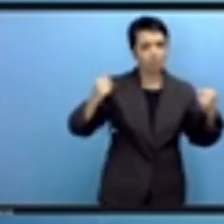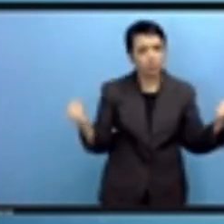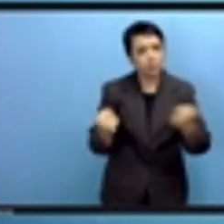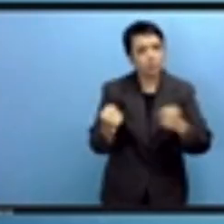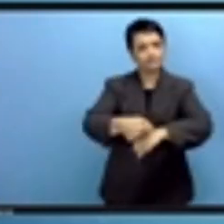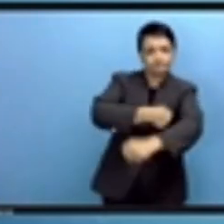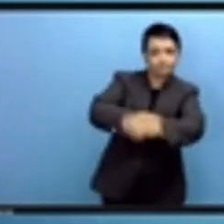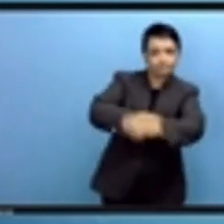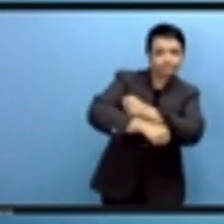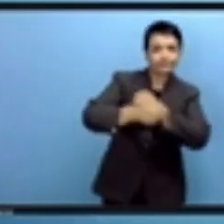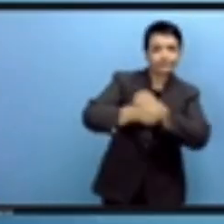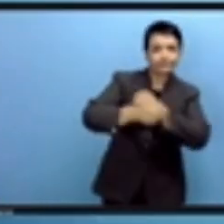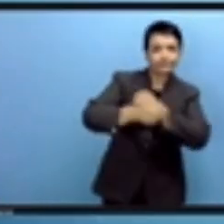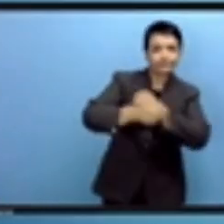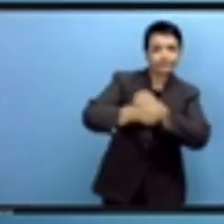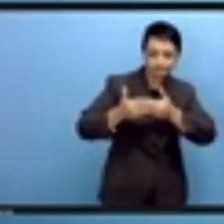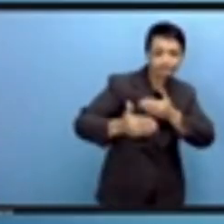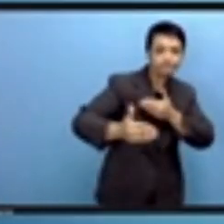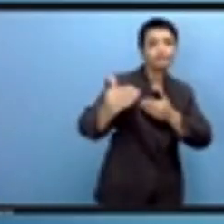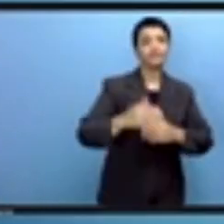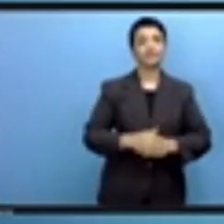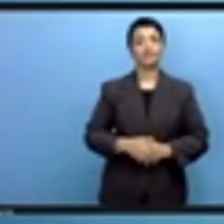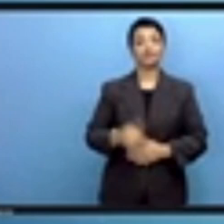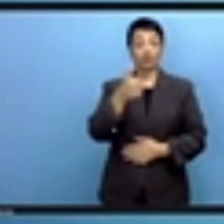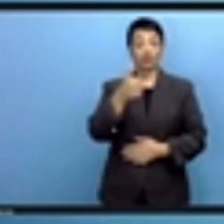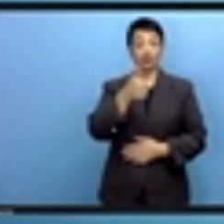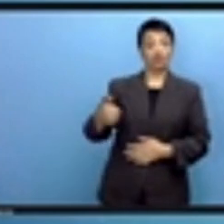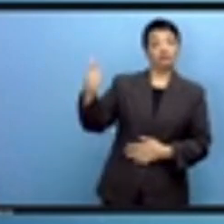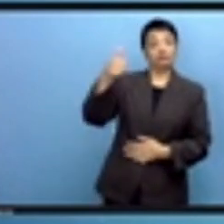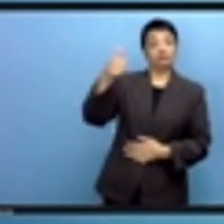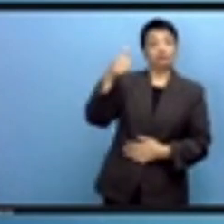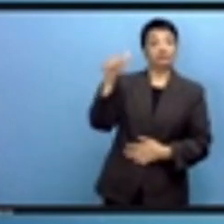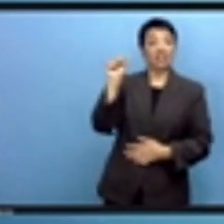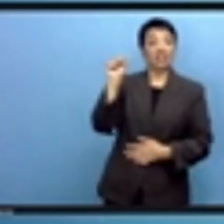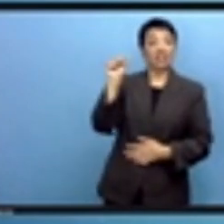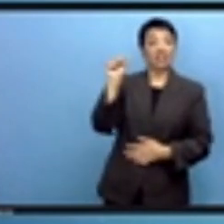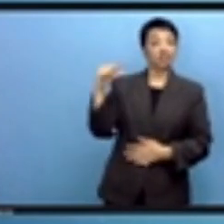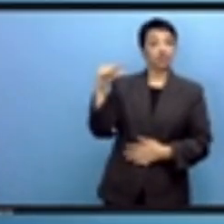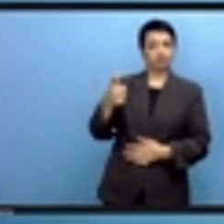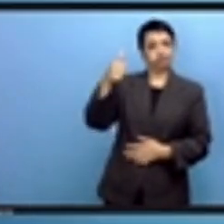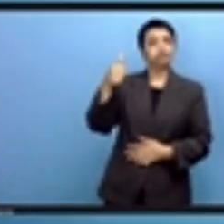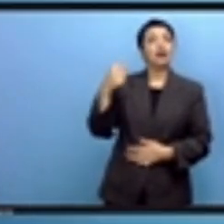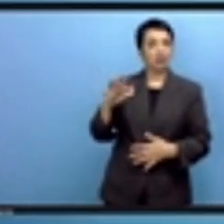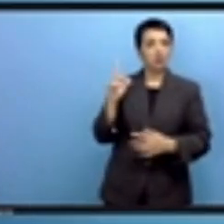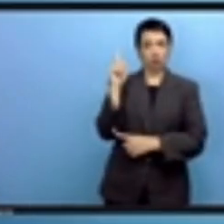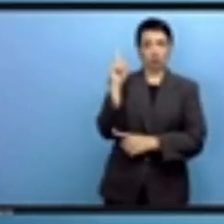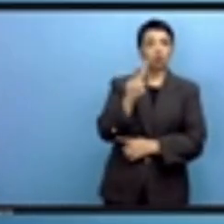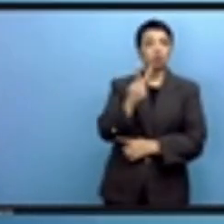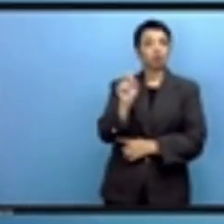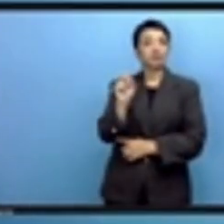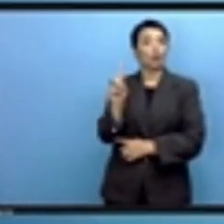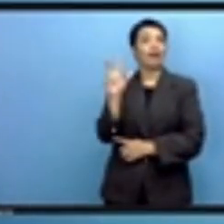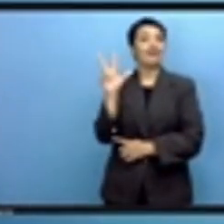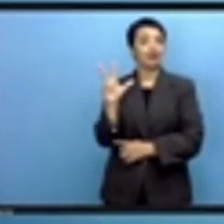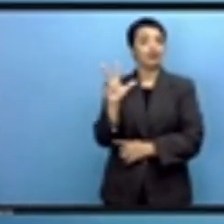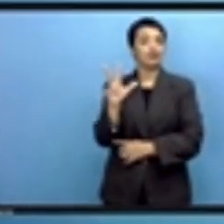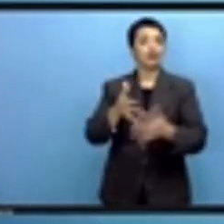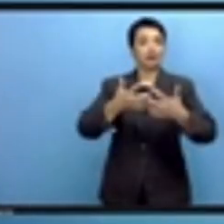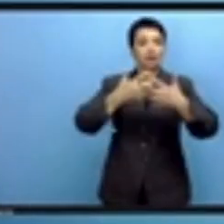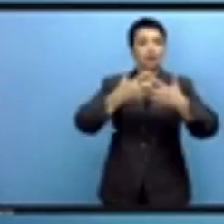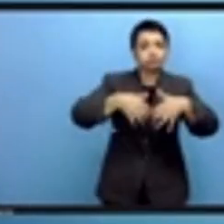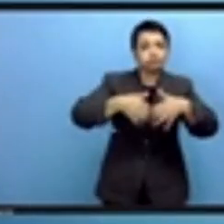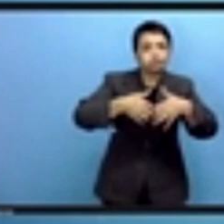联合国秘书长启动了这样一个在2018年启动了这样一个